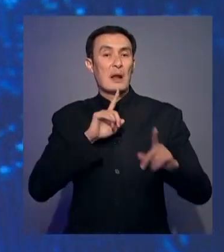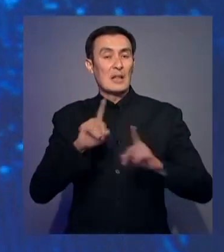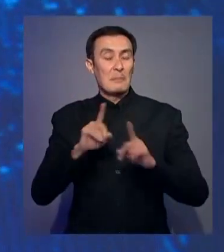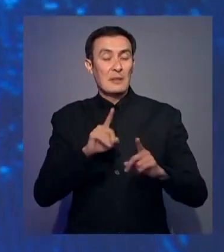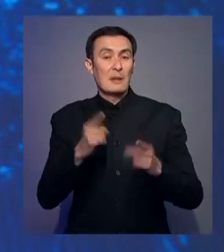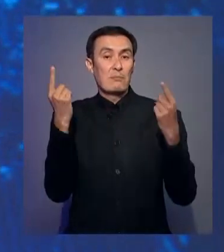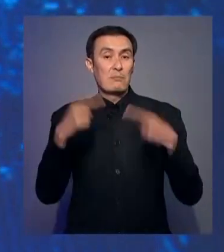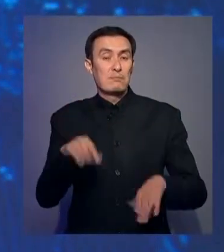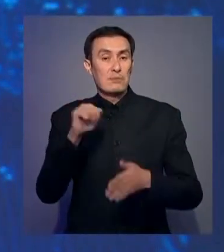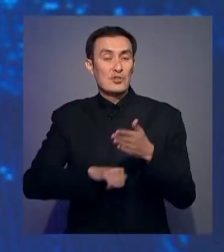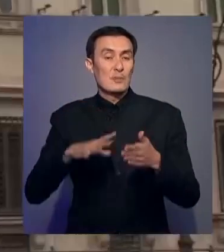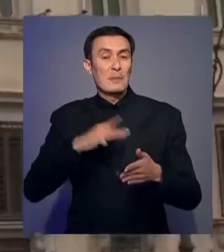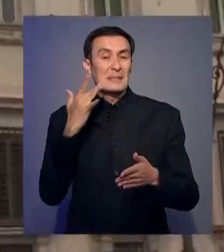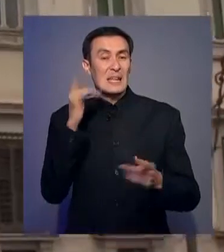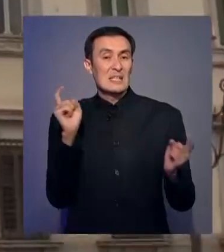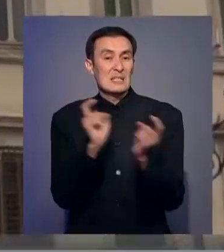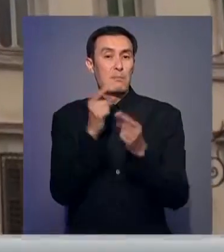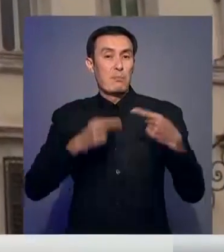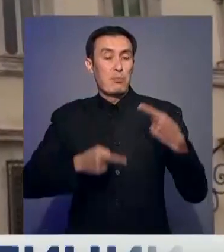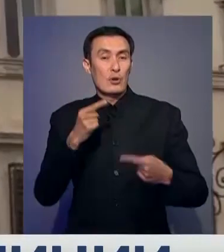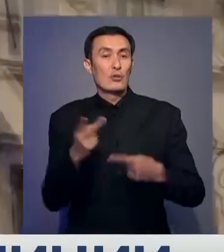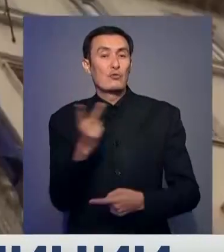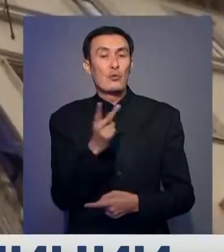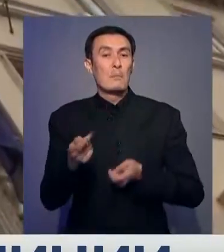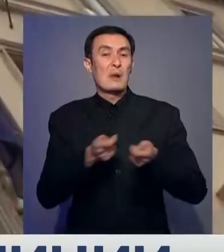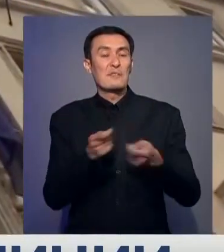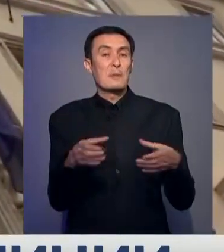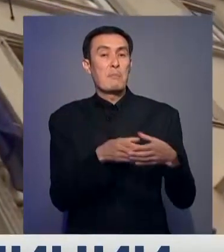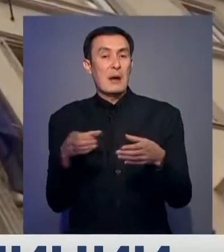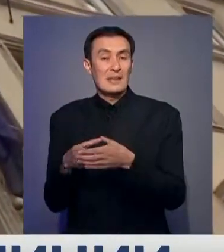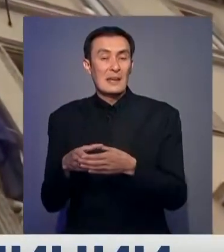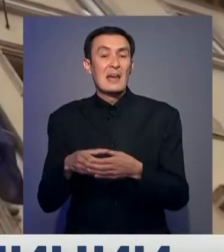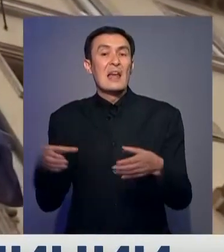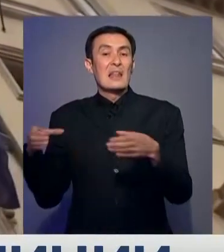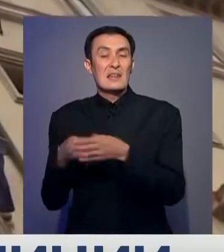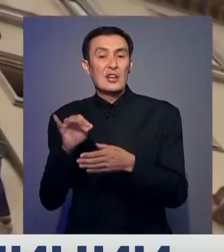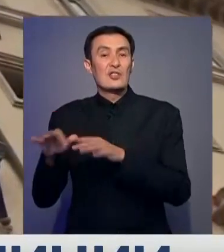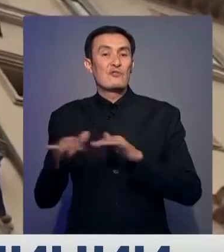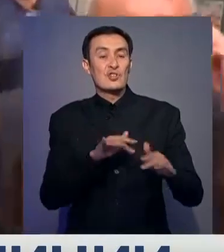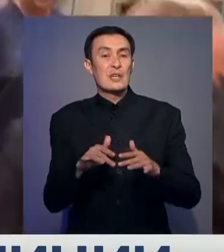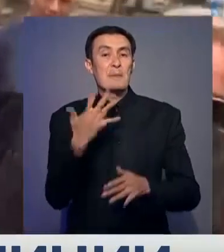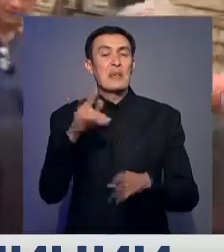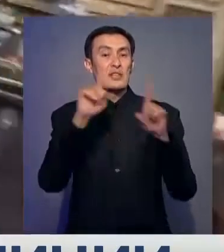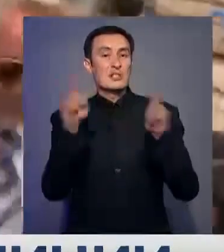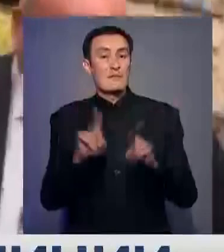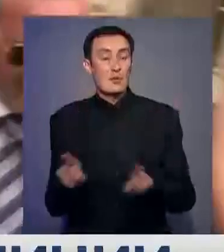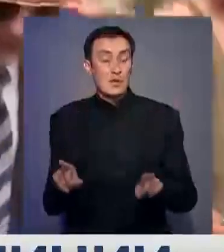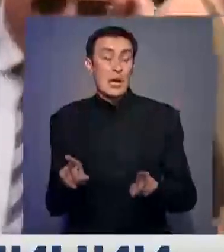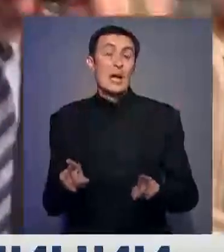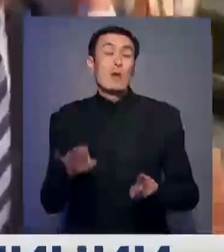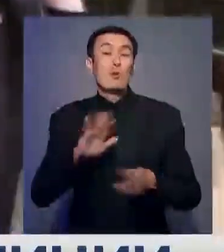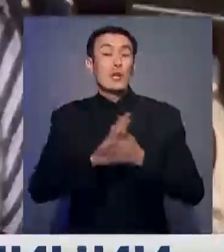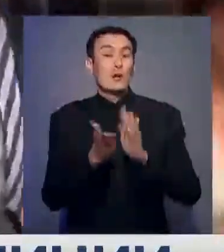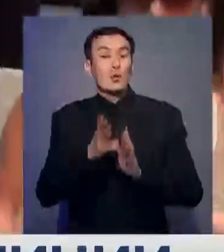распада коалиции стали постоянные споры между двумя правящими партиями – «Лиги» и «Движение пяти звезд». Отмечу,